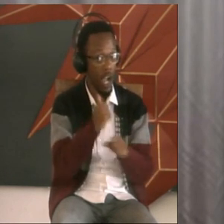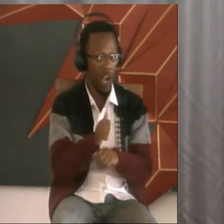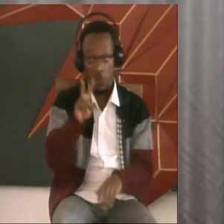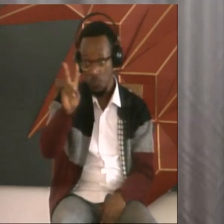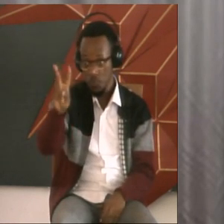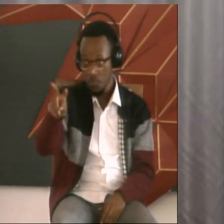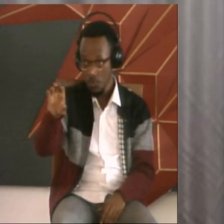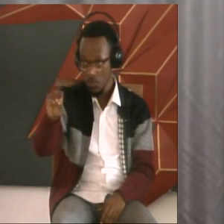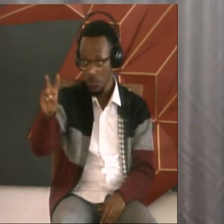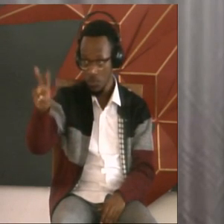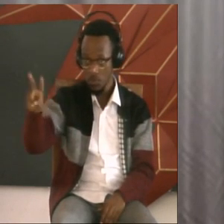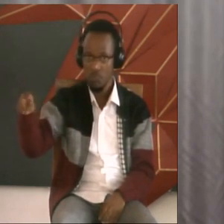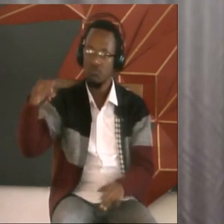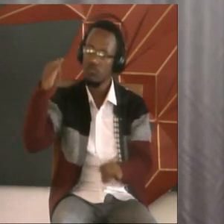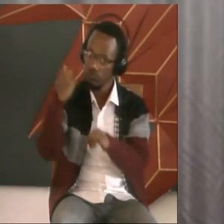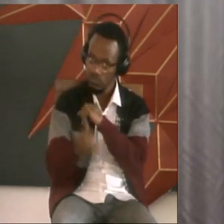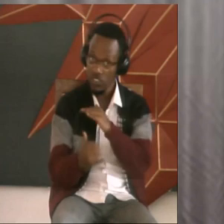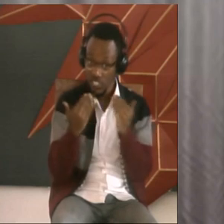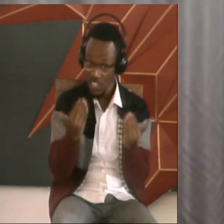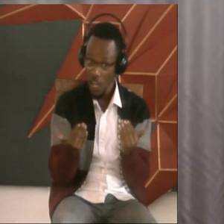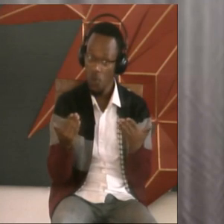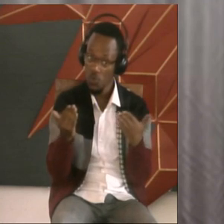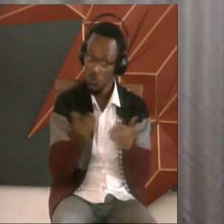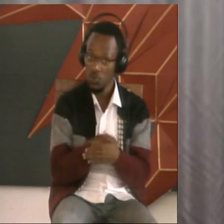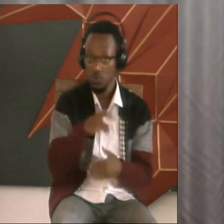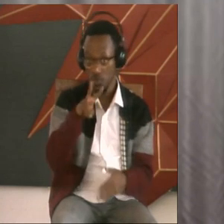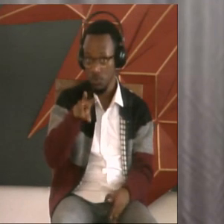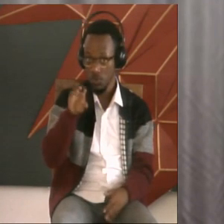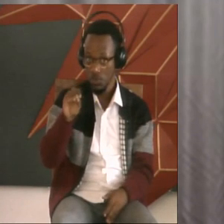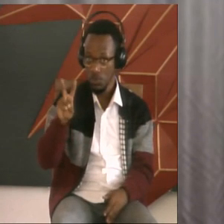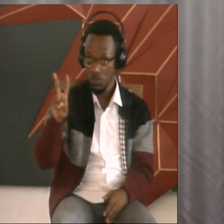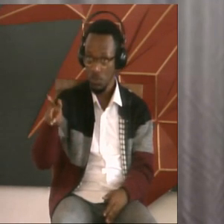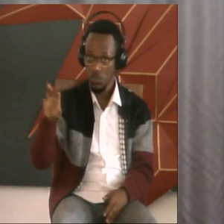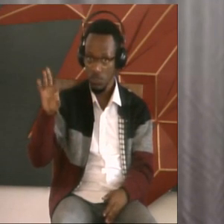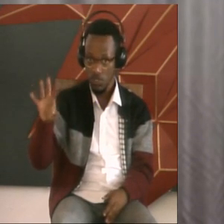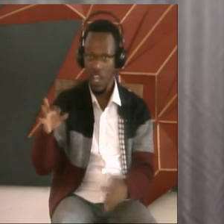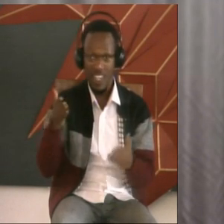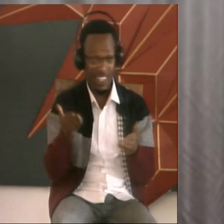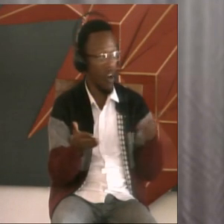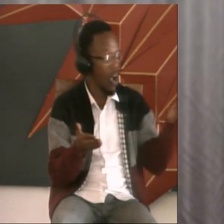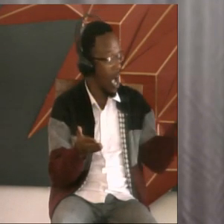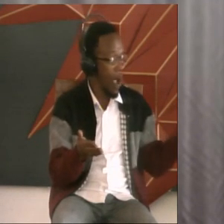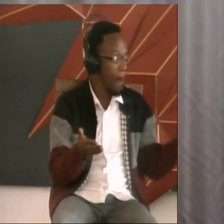Et nous aussi de Zurich. Nous souhaitons à tous,